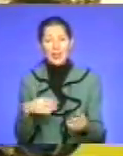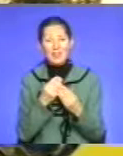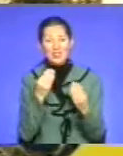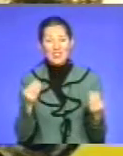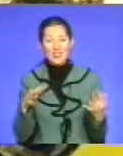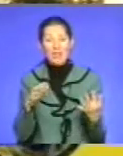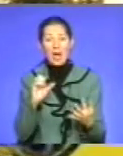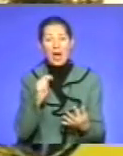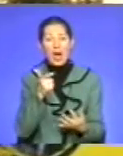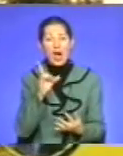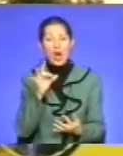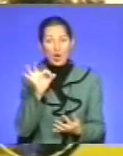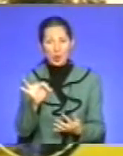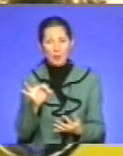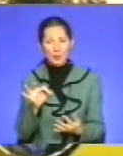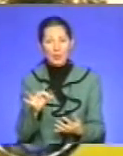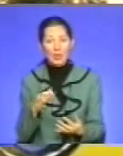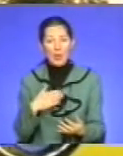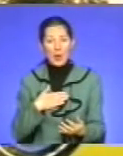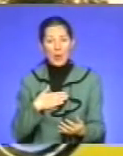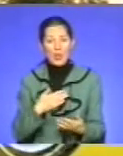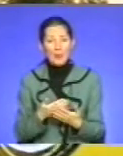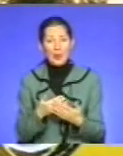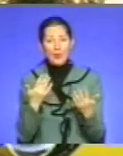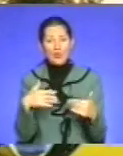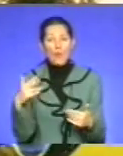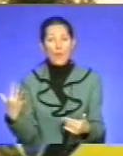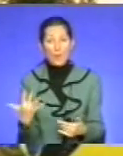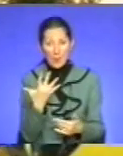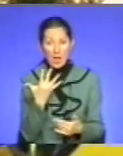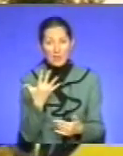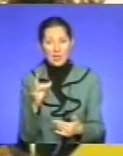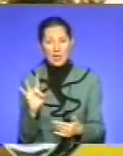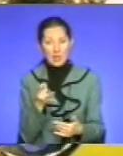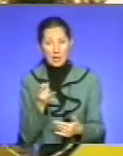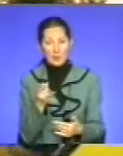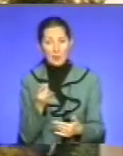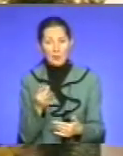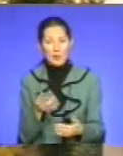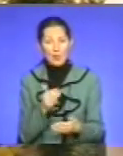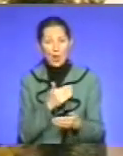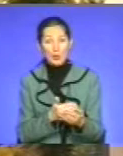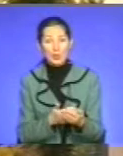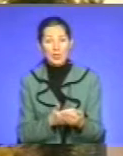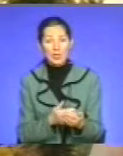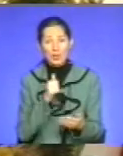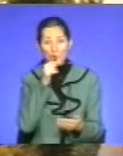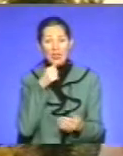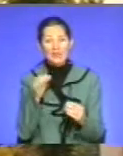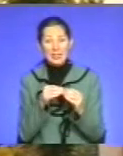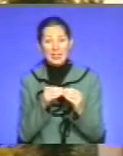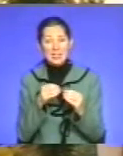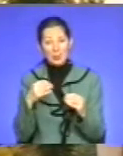«Агро» років ми, напевно, вже десь п'яте, за останні десь років 10